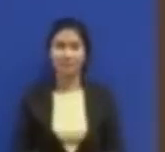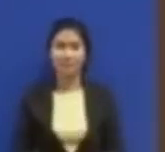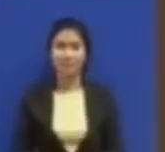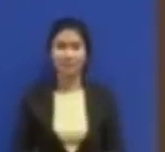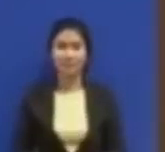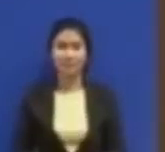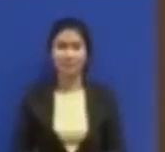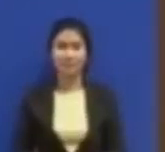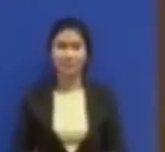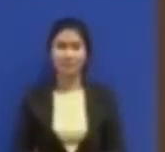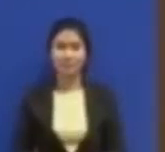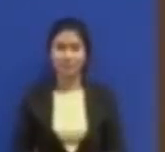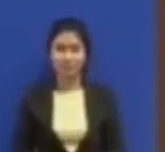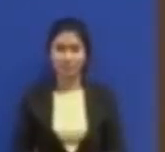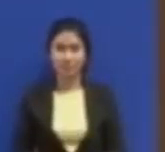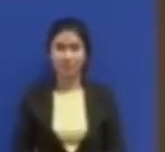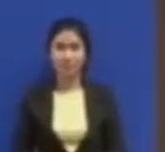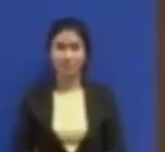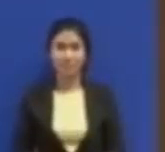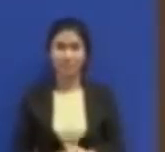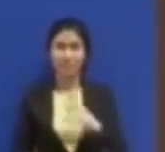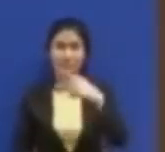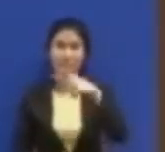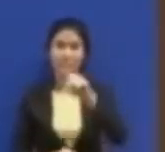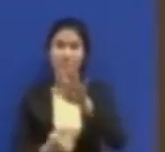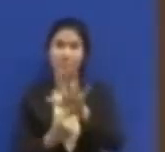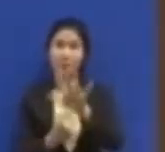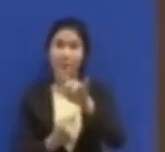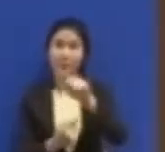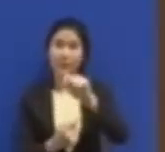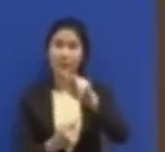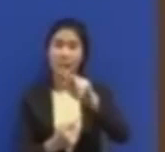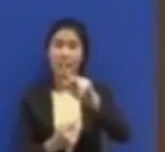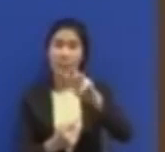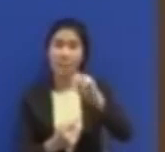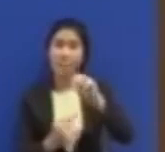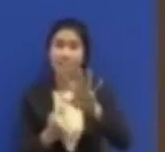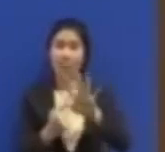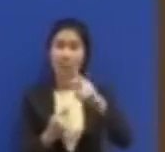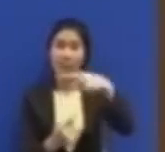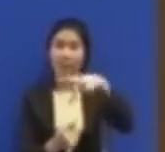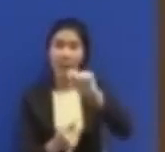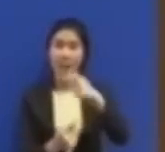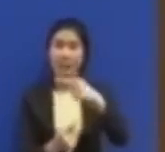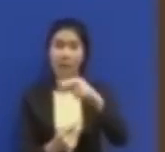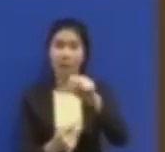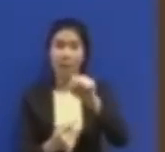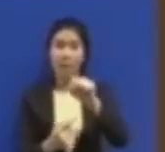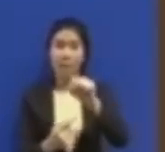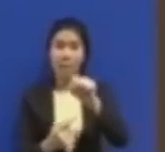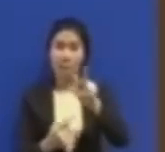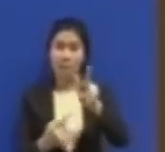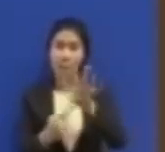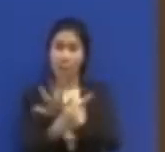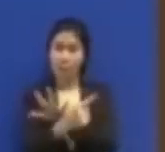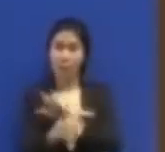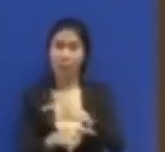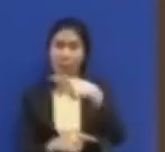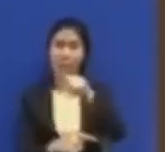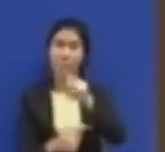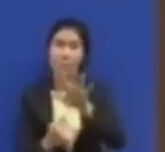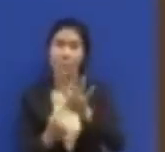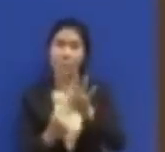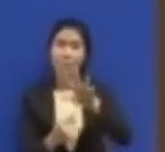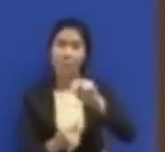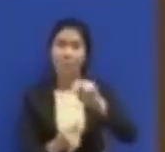111พลเอกปัทมพงศ์ปฐมพัฒน์112นายปานเทพก้านรง